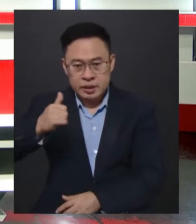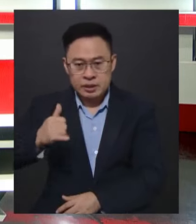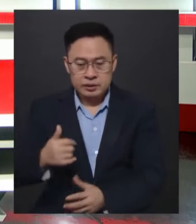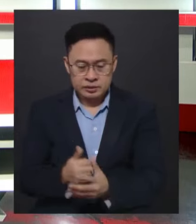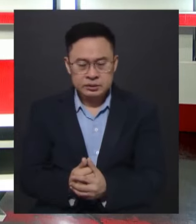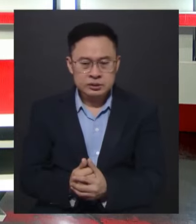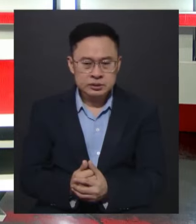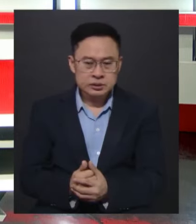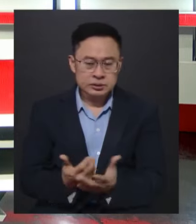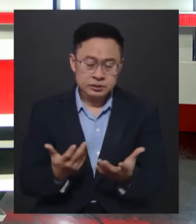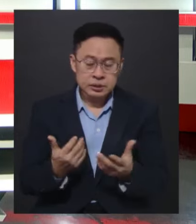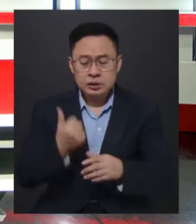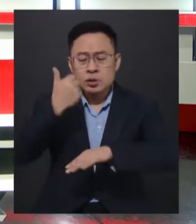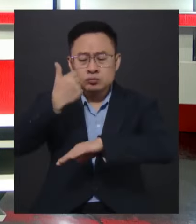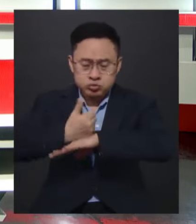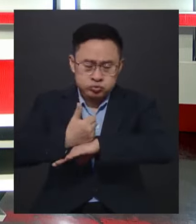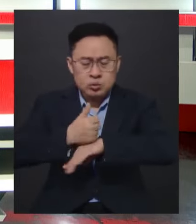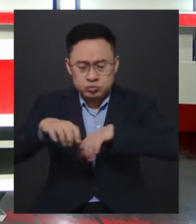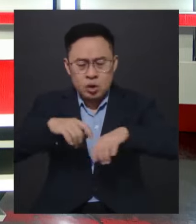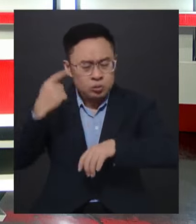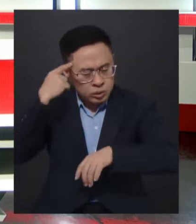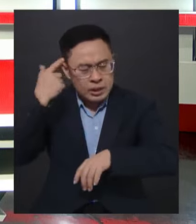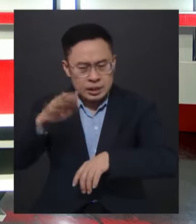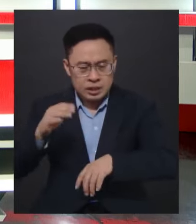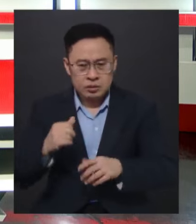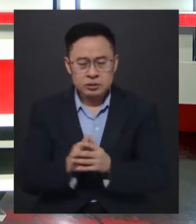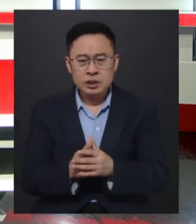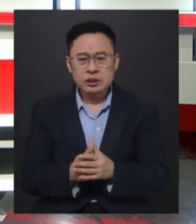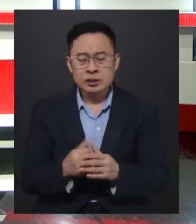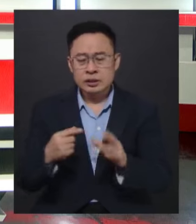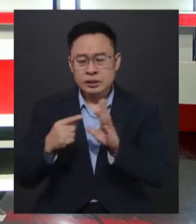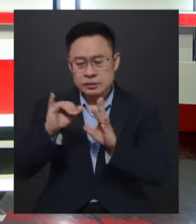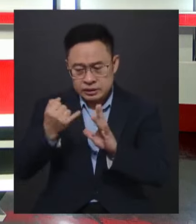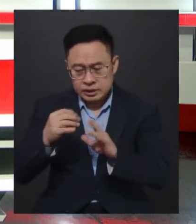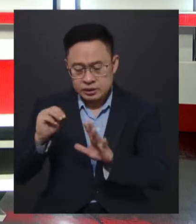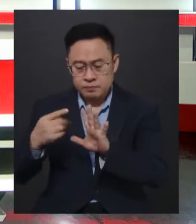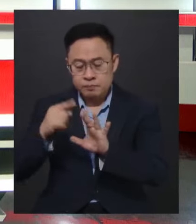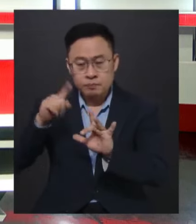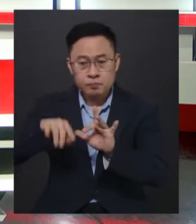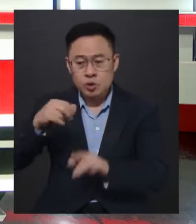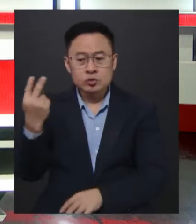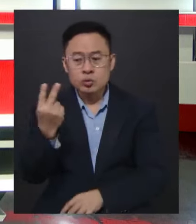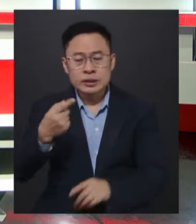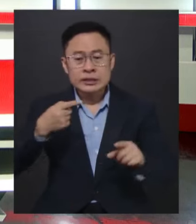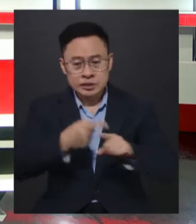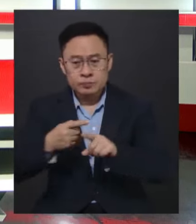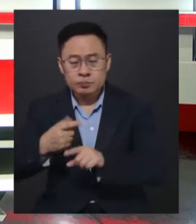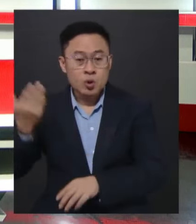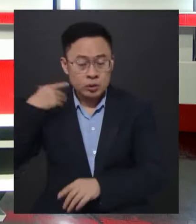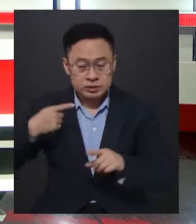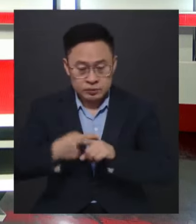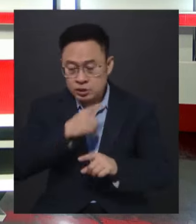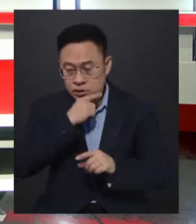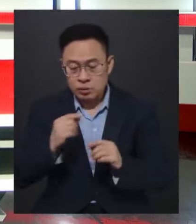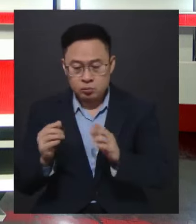ในอีกมุมมึงเนี่ยเ่อทั้งเจแล้วก็มุ้ยเองก็เคยมีอาการบาดเจเมาก่อนมันก็อาจจะเป็นการที่เสี่ยงด้วยม